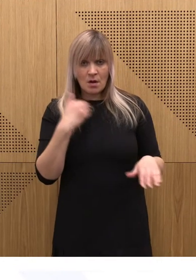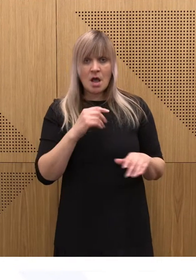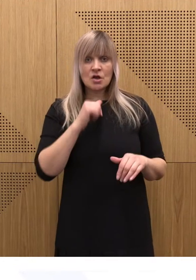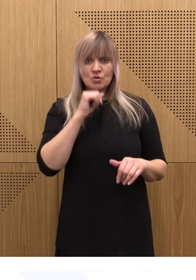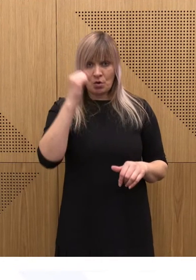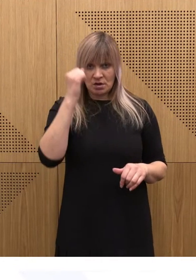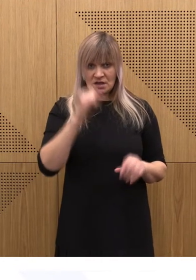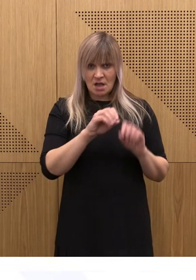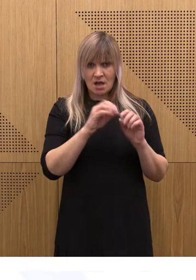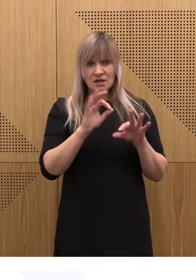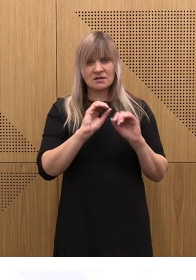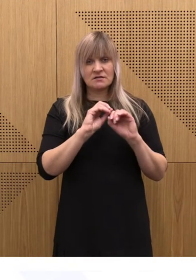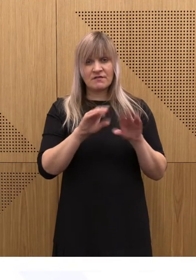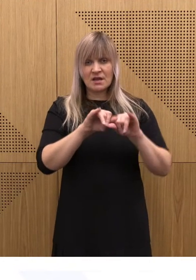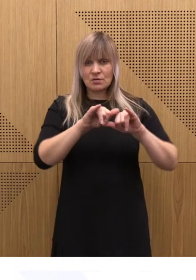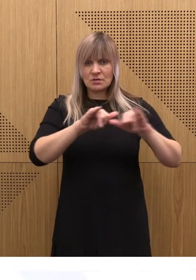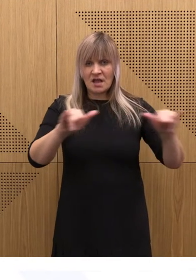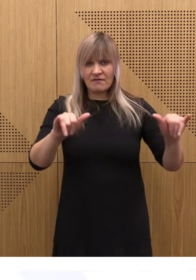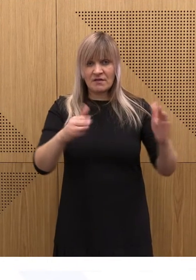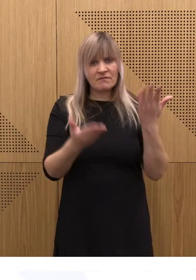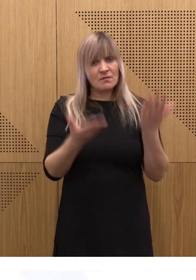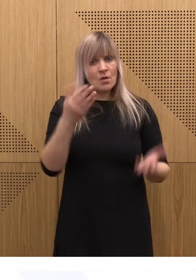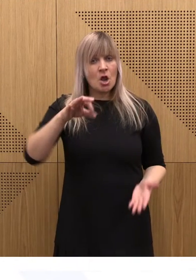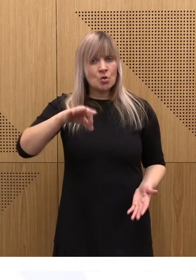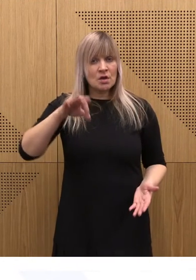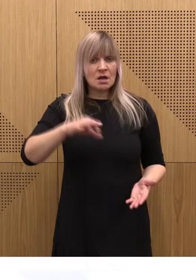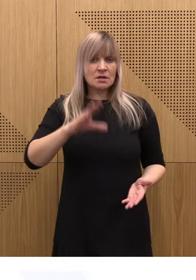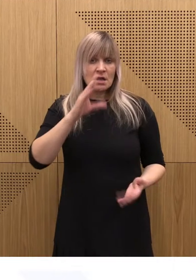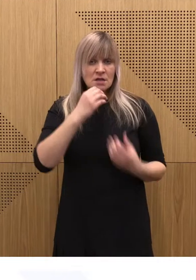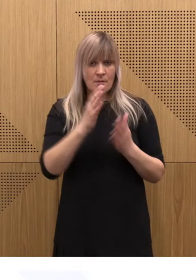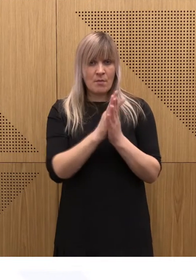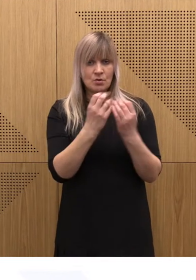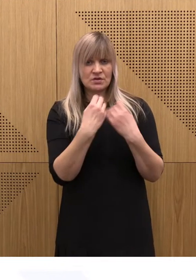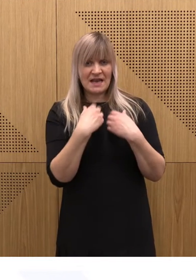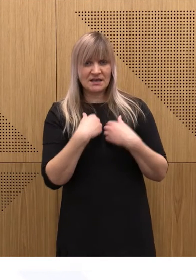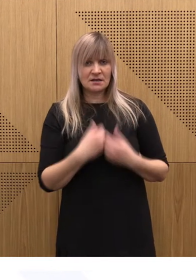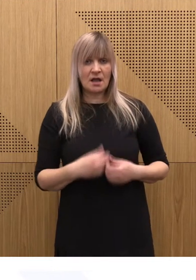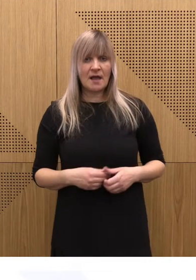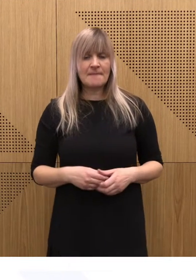nakkab. Et kas te selgitaksite seda äkki Jüri Ratas, kui ta saab selgitada?